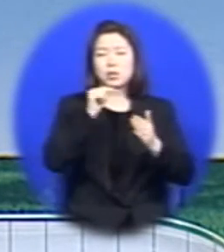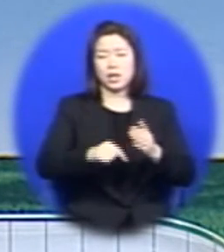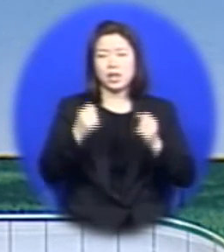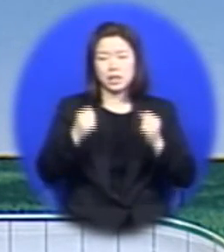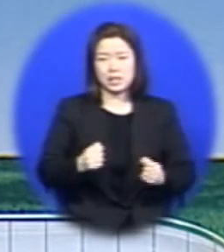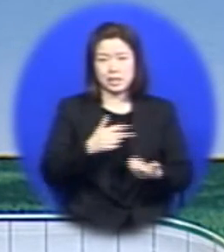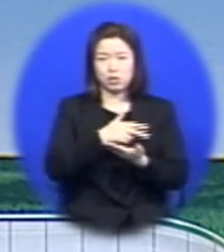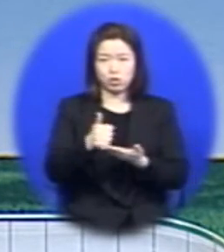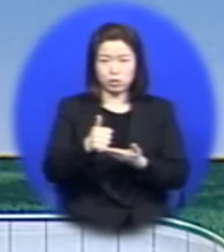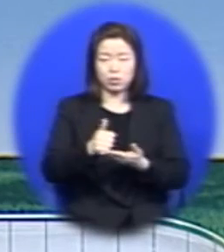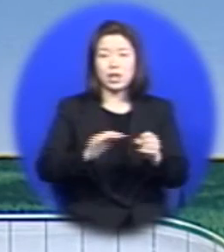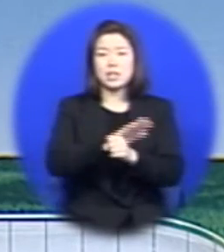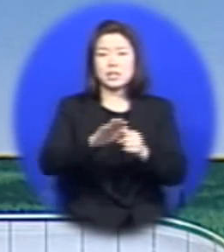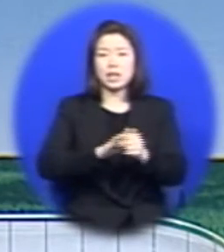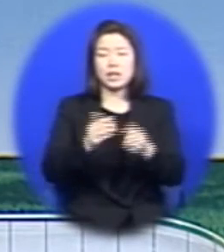사랑의 교제예요.